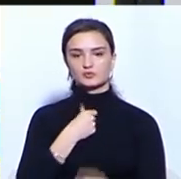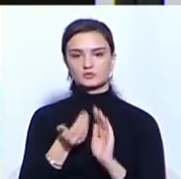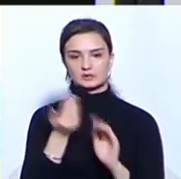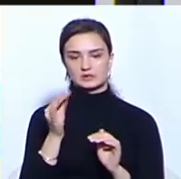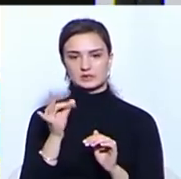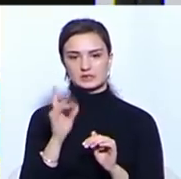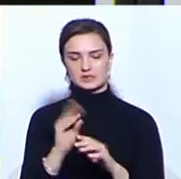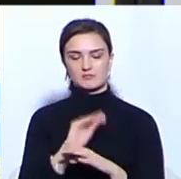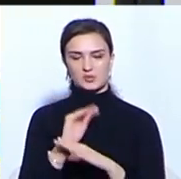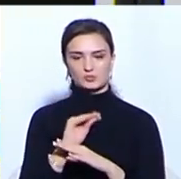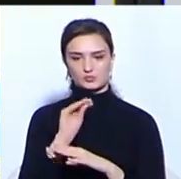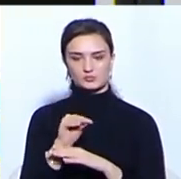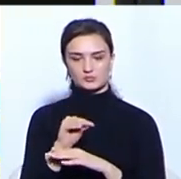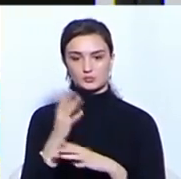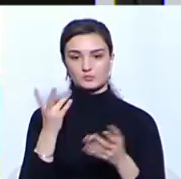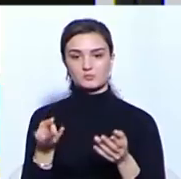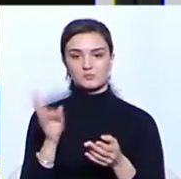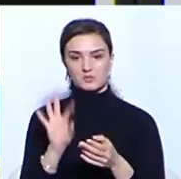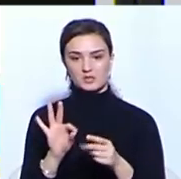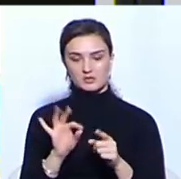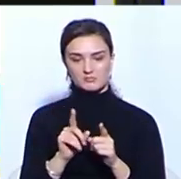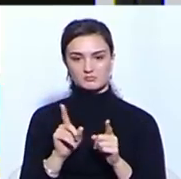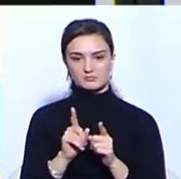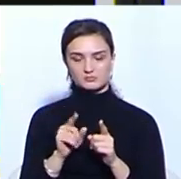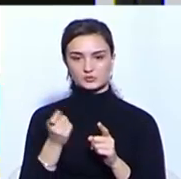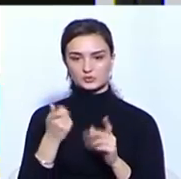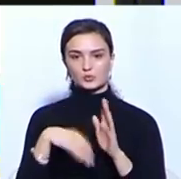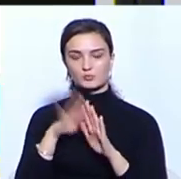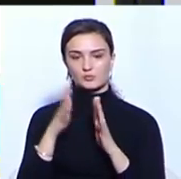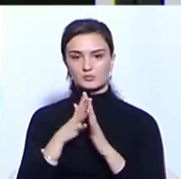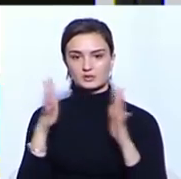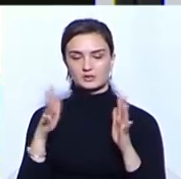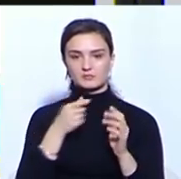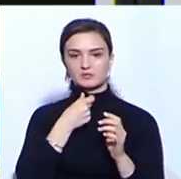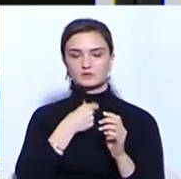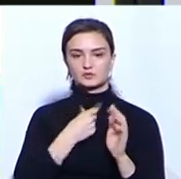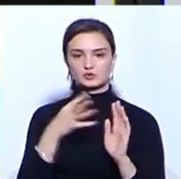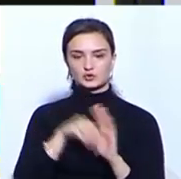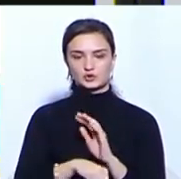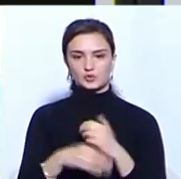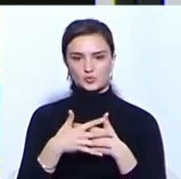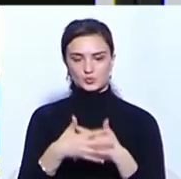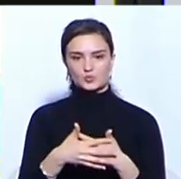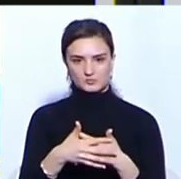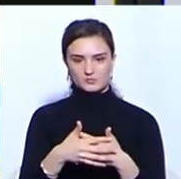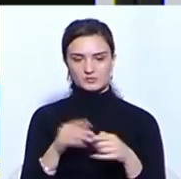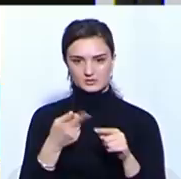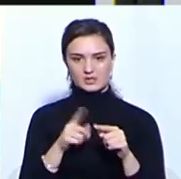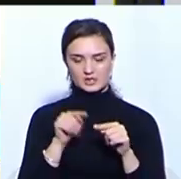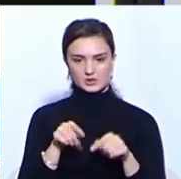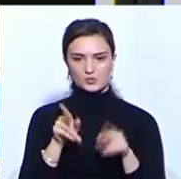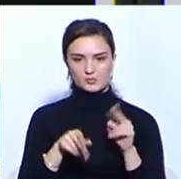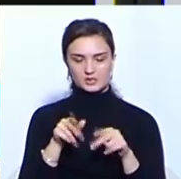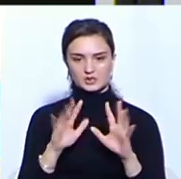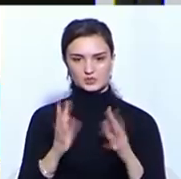რისკი მატულობს. თუმცა ცოტათი უფრო მაღალია საშუალო შიდა ორსულობების რაოდენობაც ასეთი